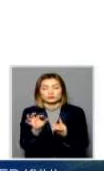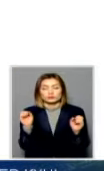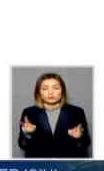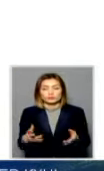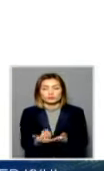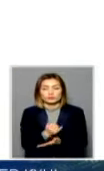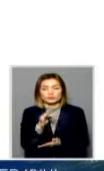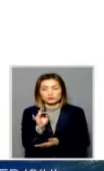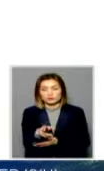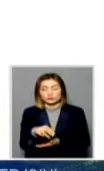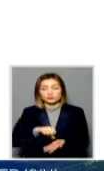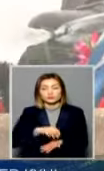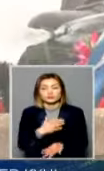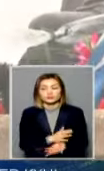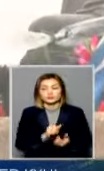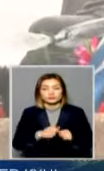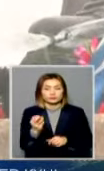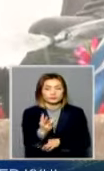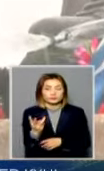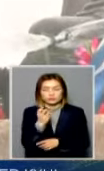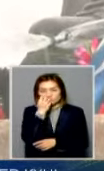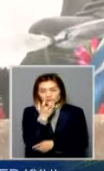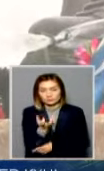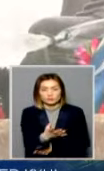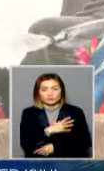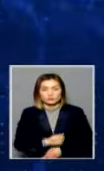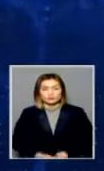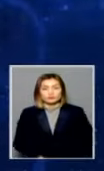Жеңіс саябағына барды. Мұнда мәңгілік алау жанына гүл шоқтарын қойды.